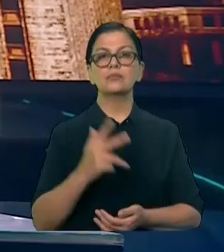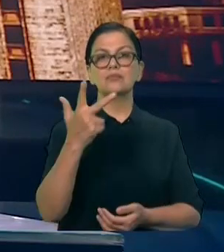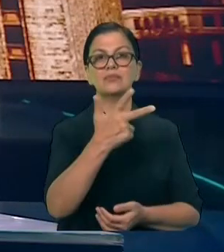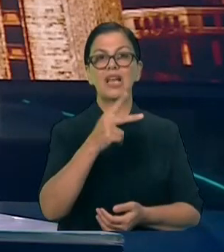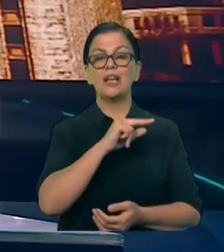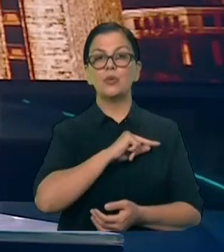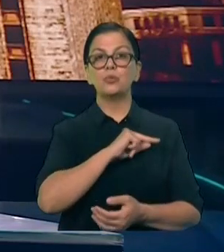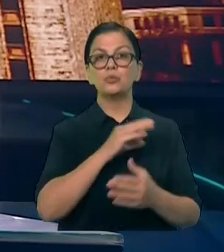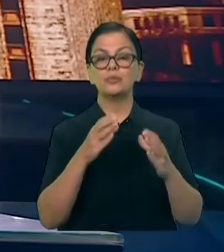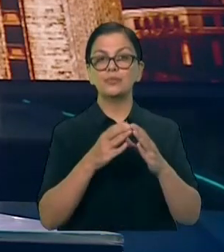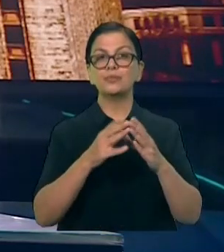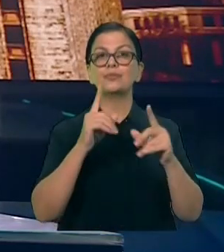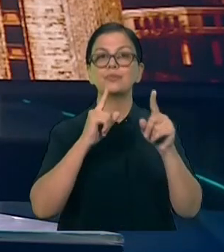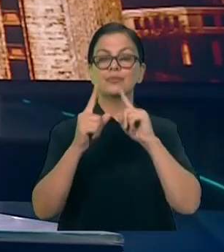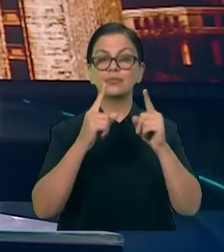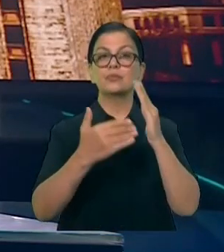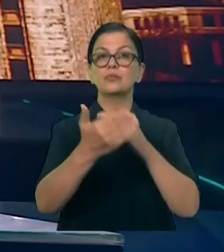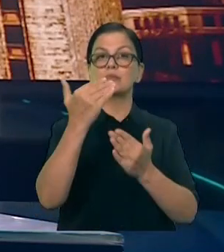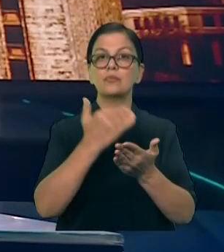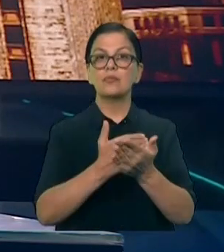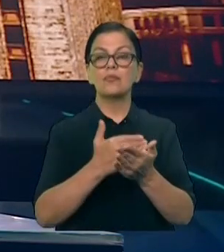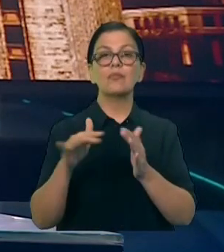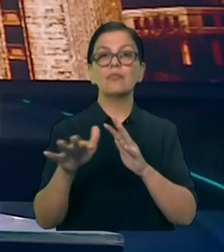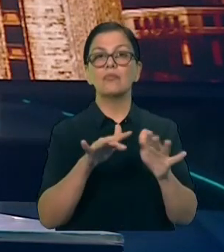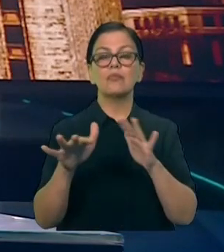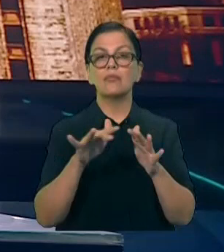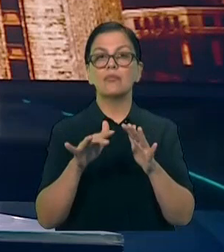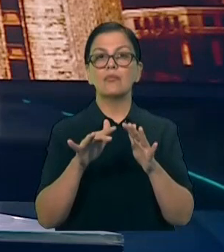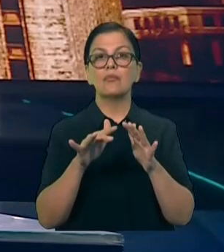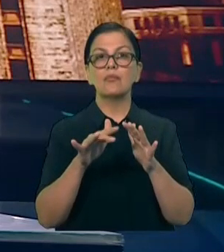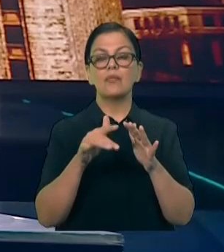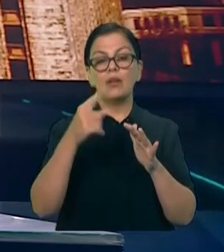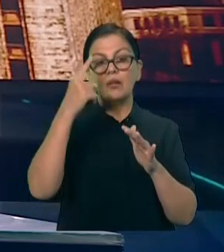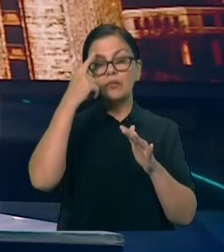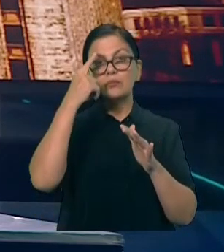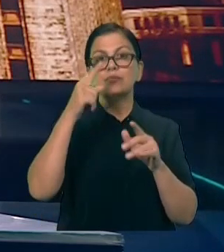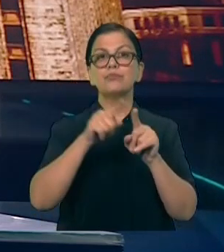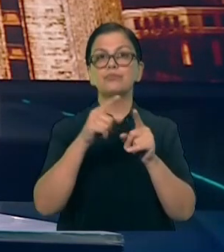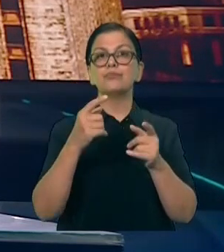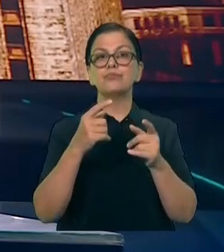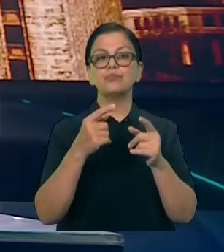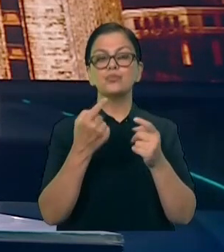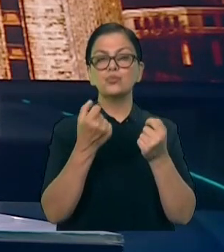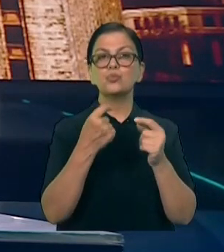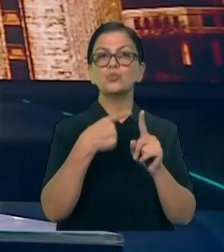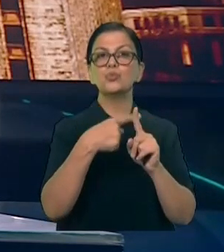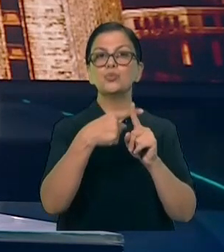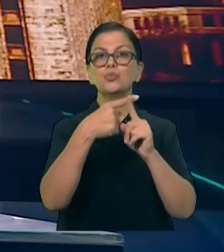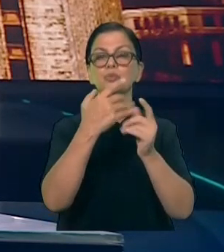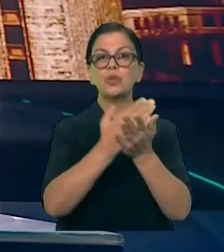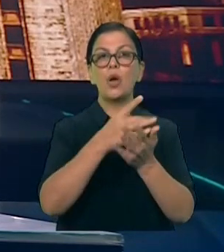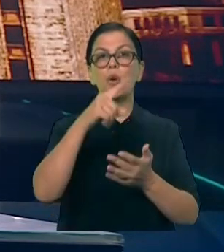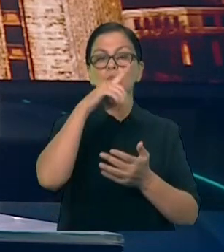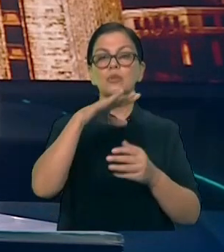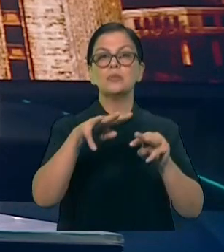Üçtərəfli işçi qrupunun iclasları nəticəsində fəaliyyətdə müəyyən tərəqqi əldə olunub. Həftəlik brifinqdə çıxış edən